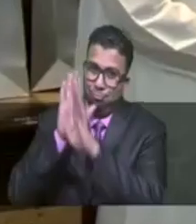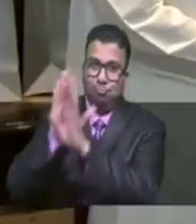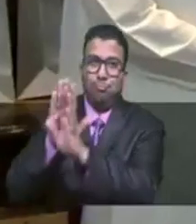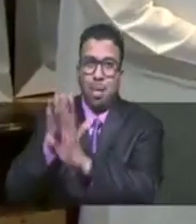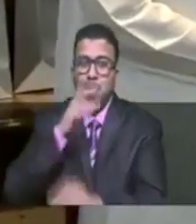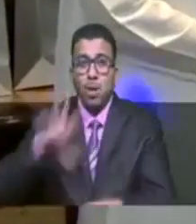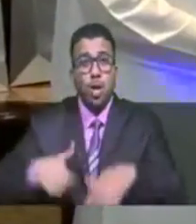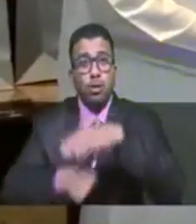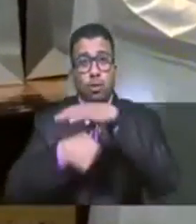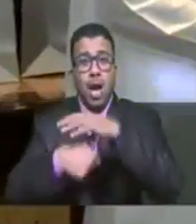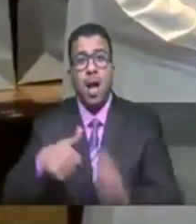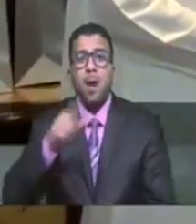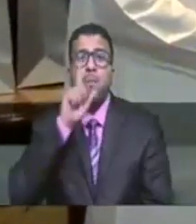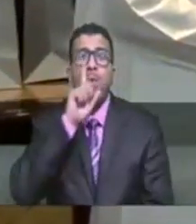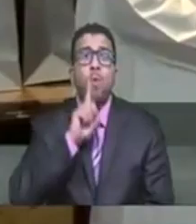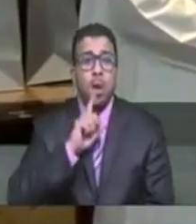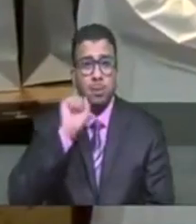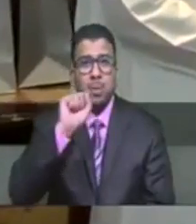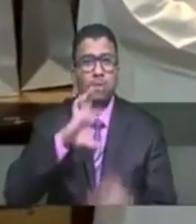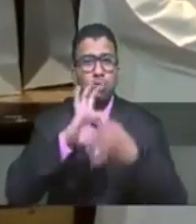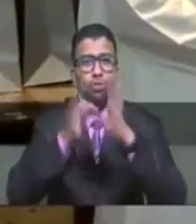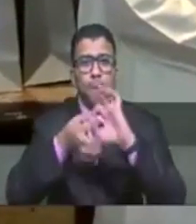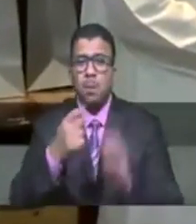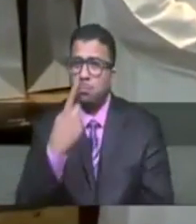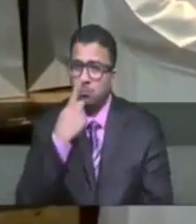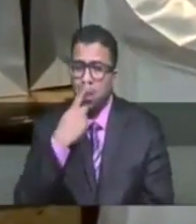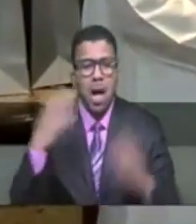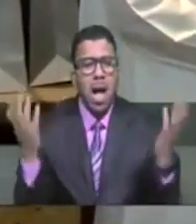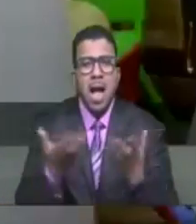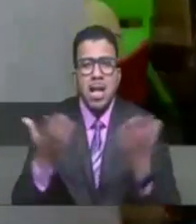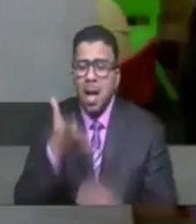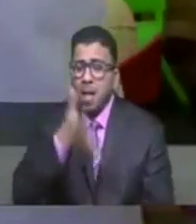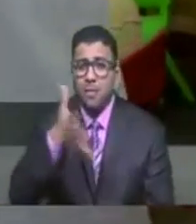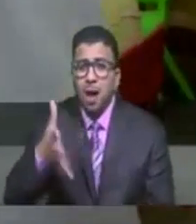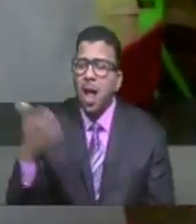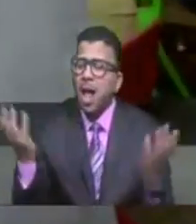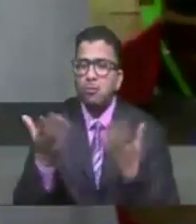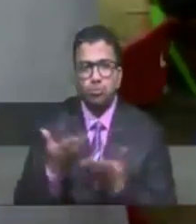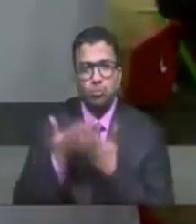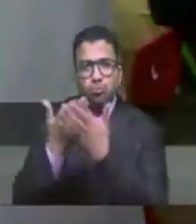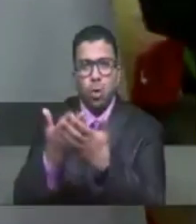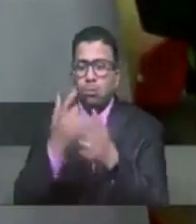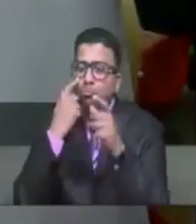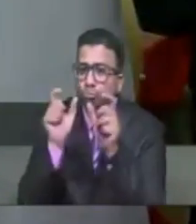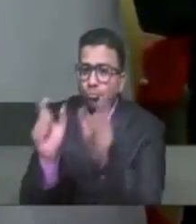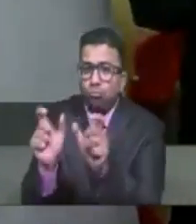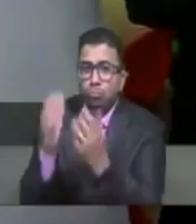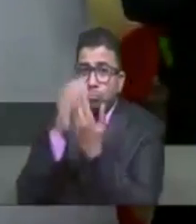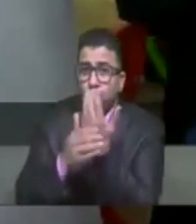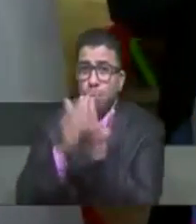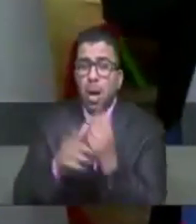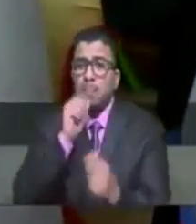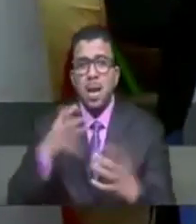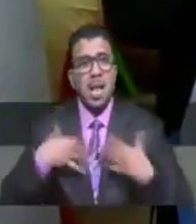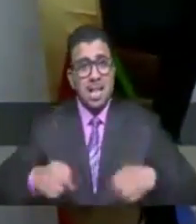ووجه صاحب السمو حاكم أم القيوين المؤسسة بتلبية احتياجات الأيتام والعناية بهم في جميع